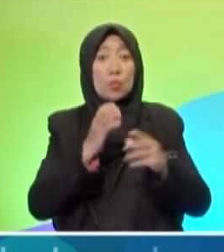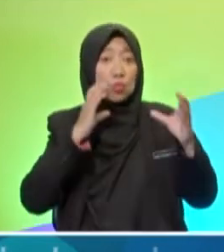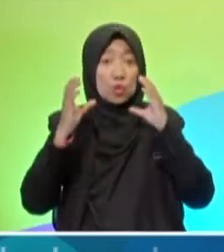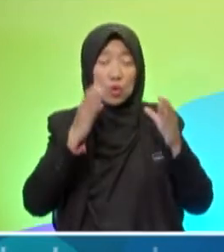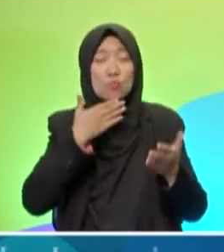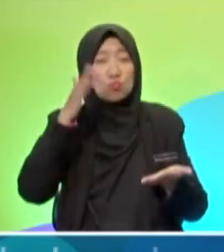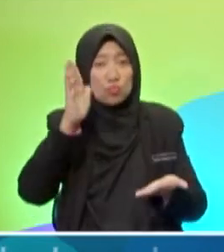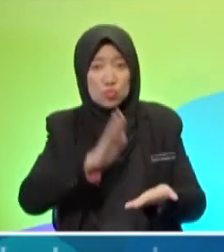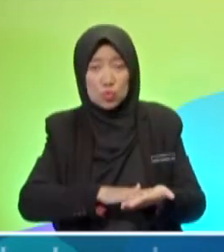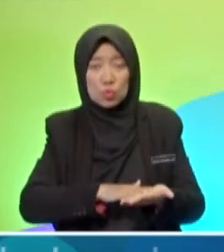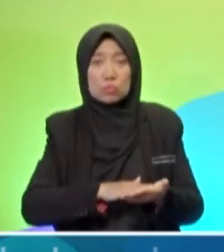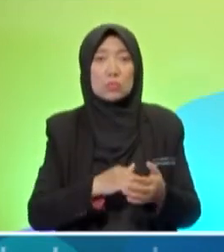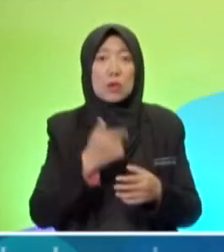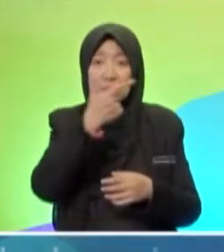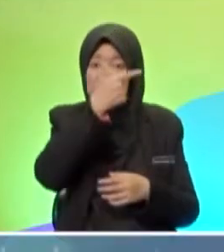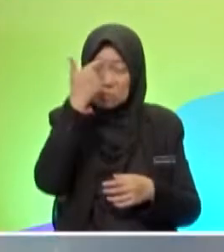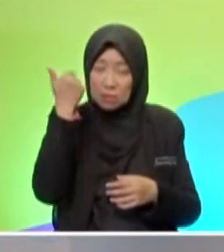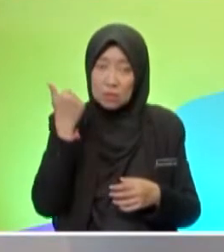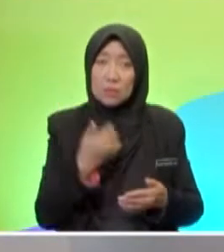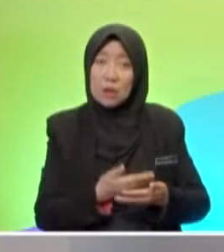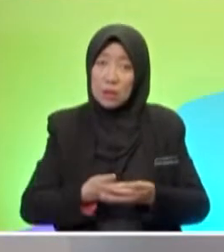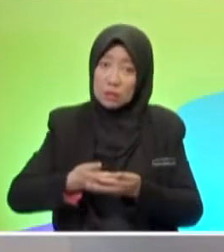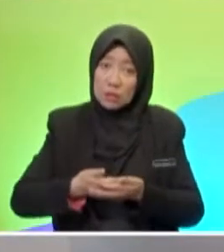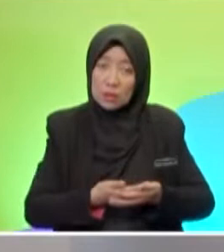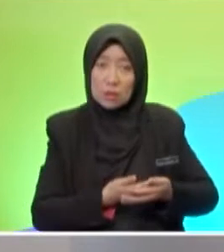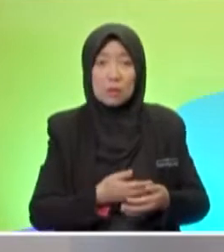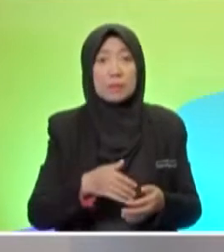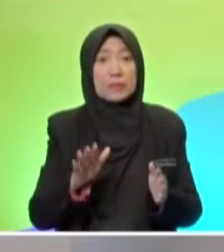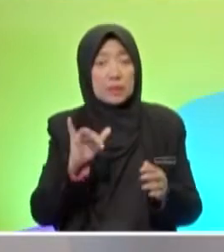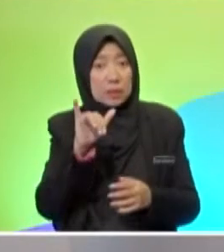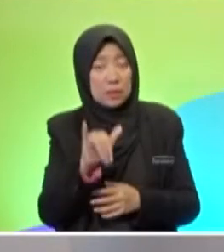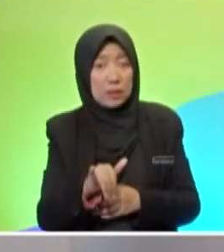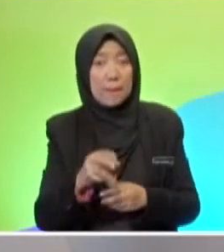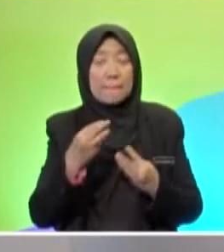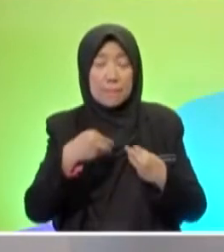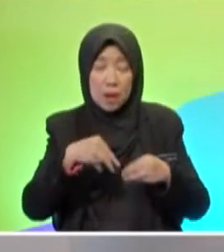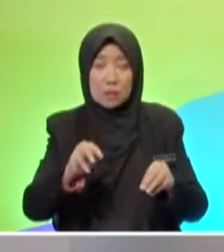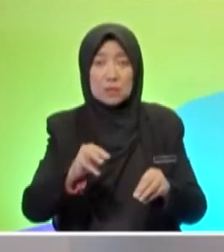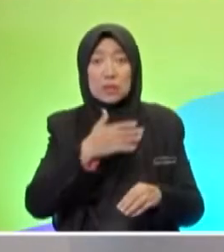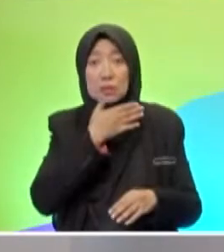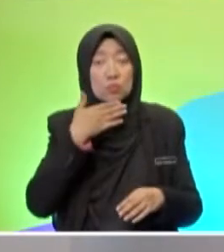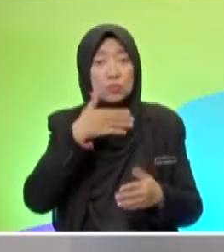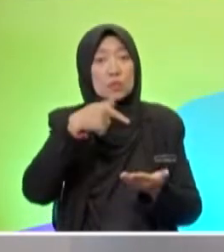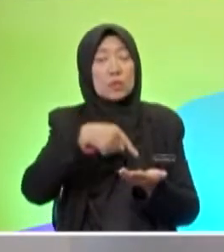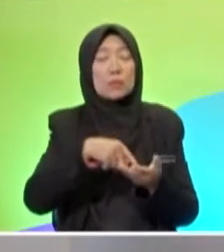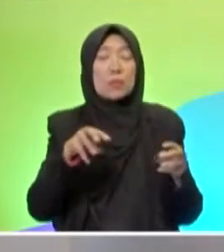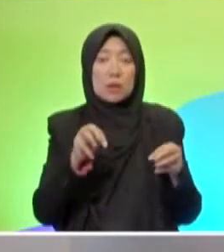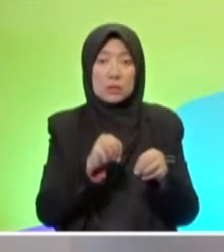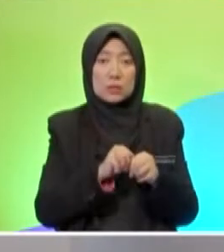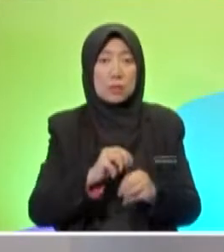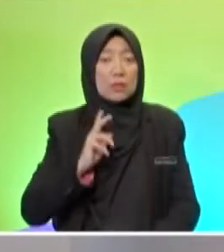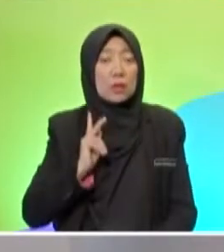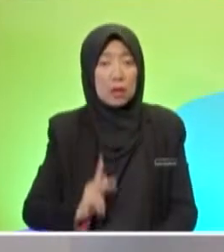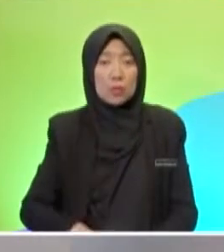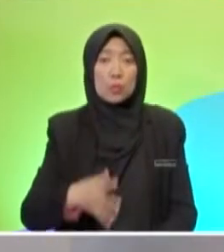kesat slow anak-anak yang masih kecil diibaratkan yang putih kalau kita mulai bercak kasa dengan mereka mulai Puncak